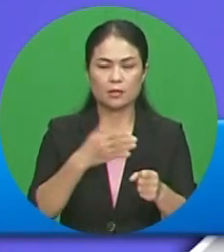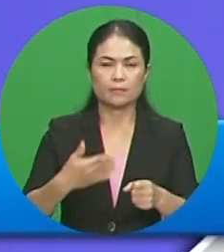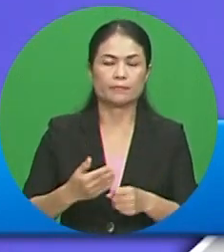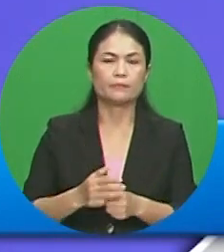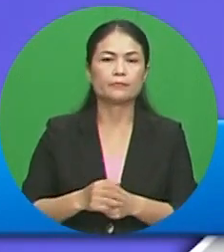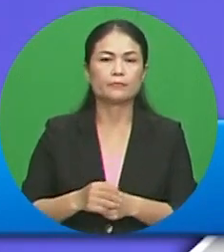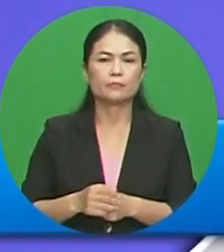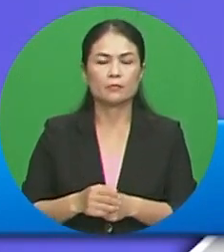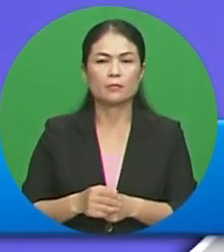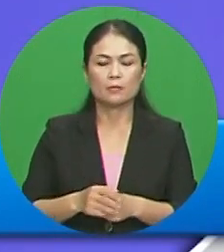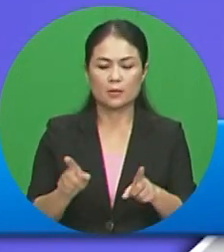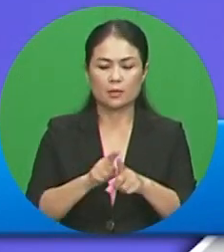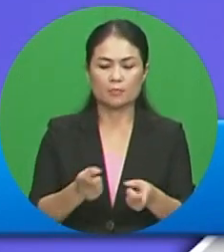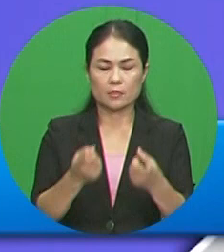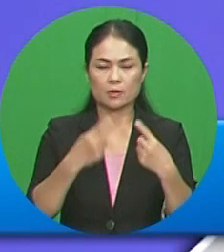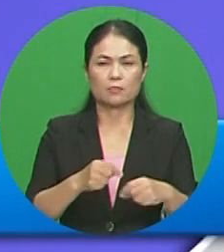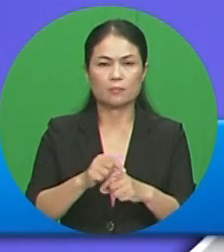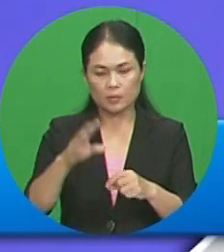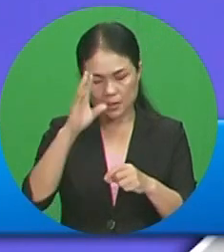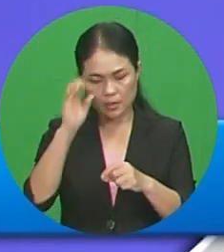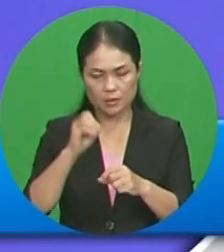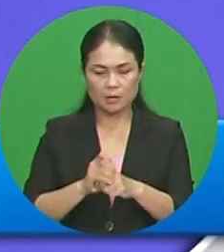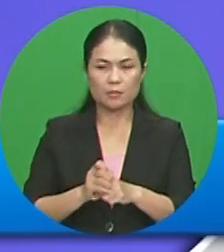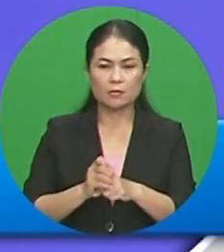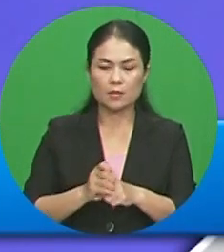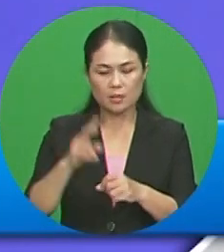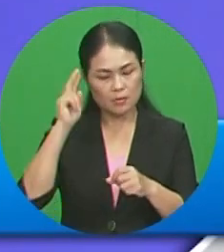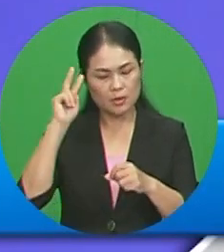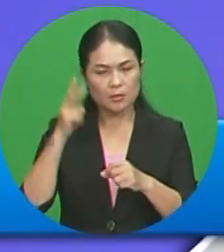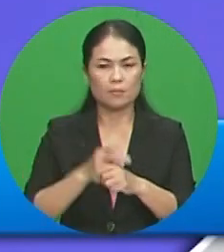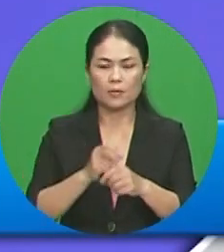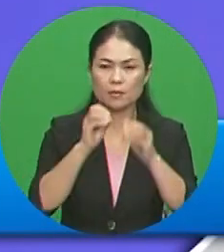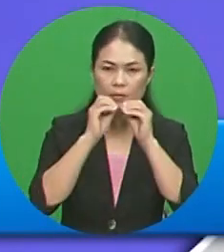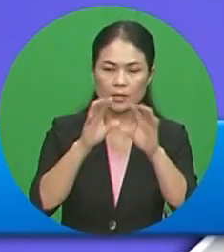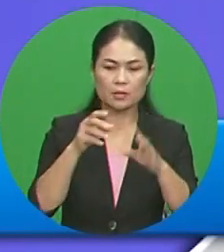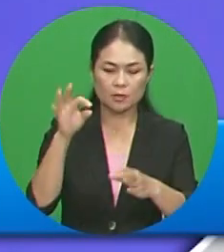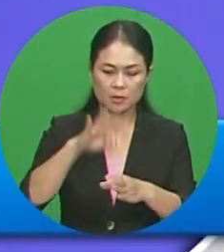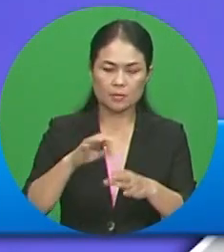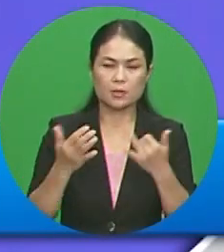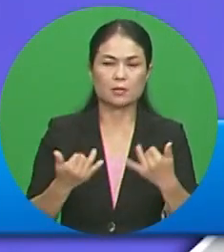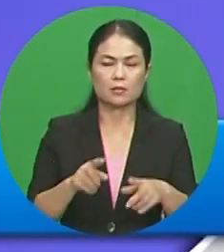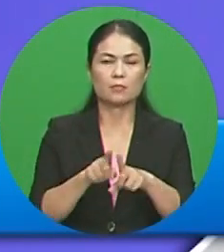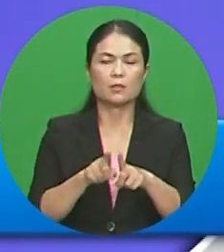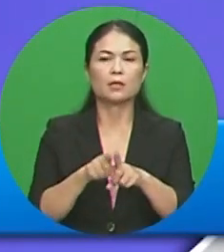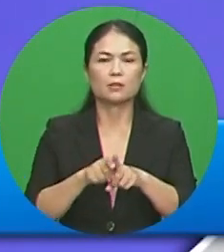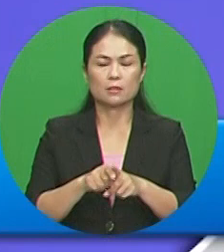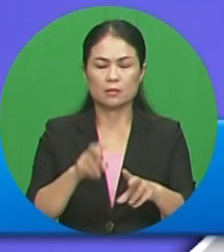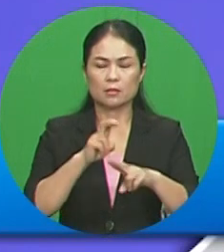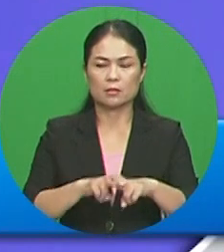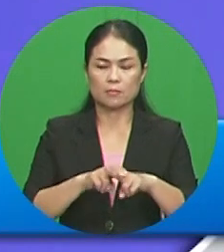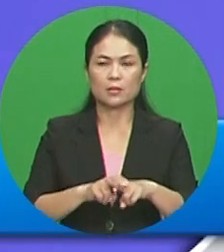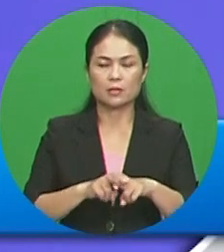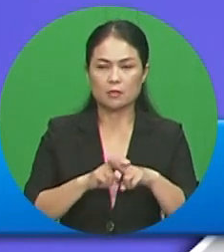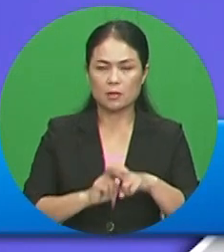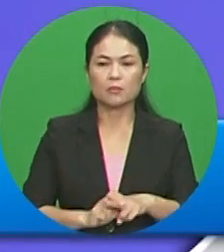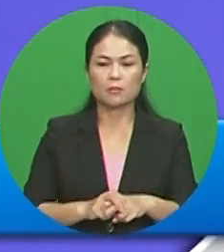buôn. Mình đối ca vơ trò lập rộ bỏ lốt từ căn chạm được dỗ bái để bán khô xin nào bỏ chân nào đuổi môn tế. Đòi miên ác xin nạ tùm nê rô